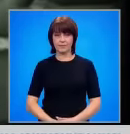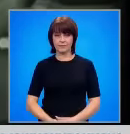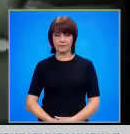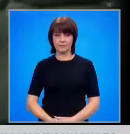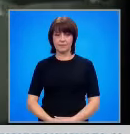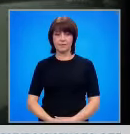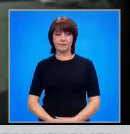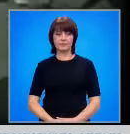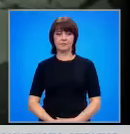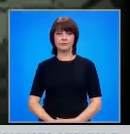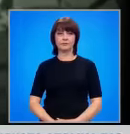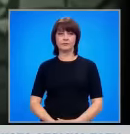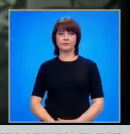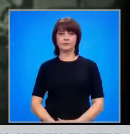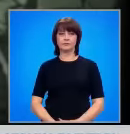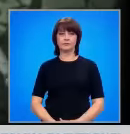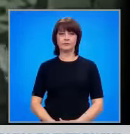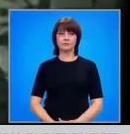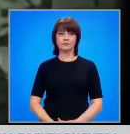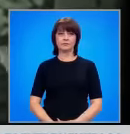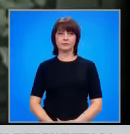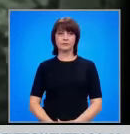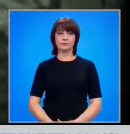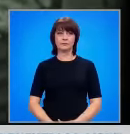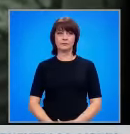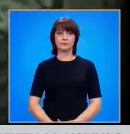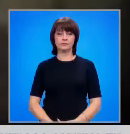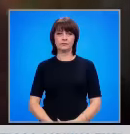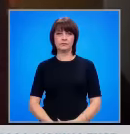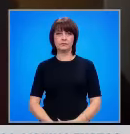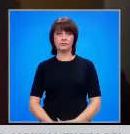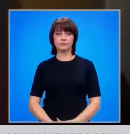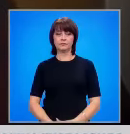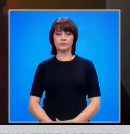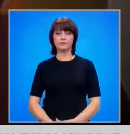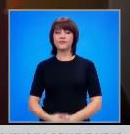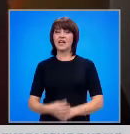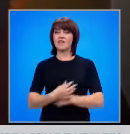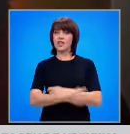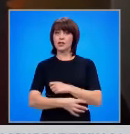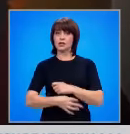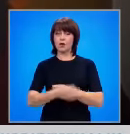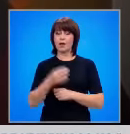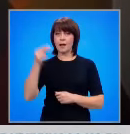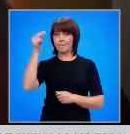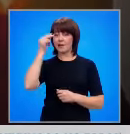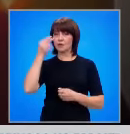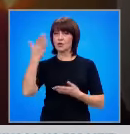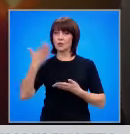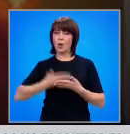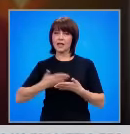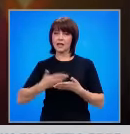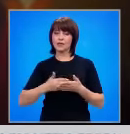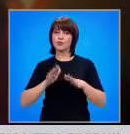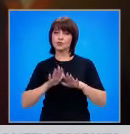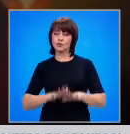На щастливата гара на своите мечти. В историята на българското кино Досио Досев ще остане